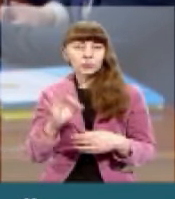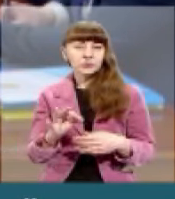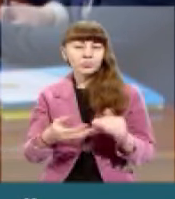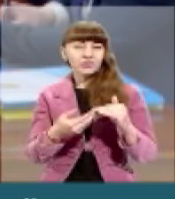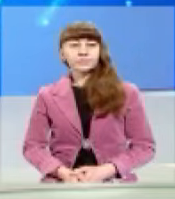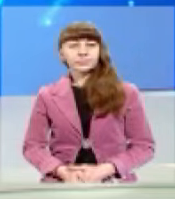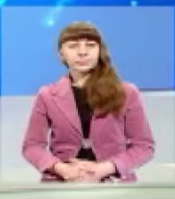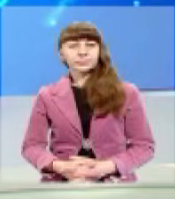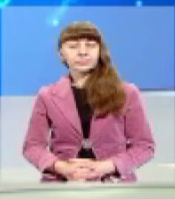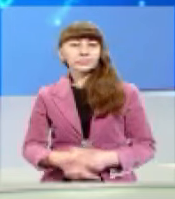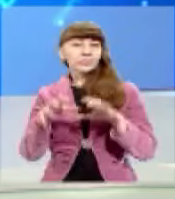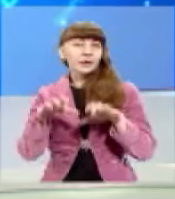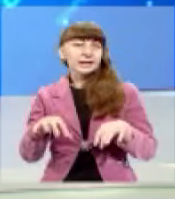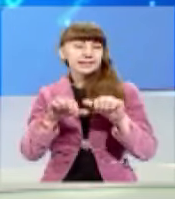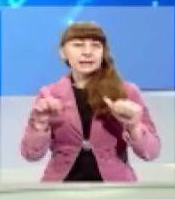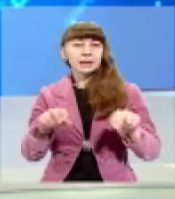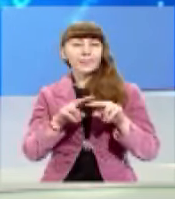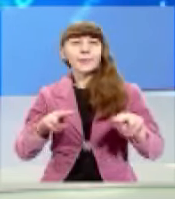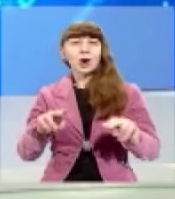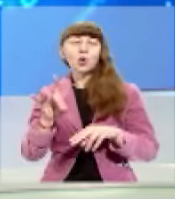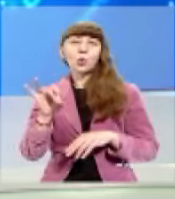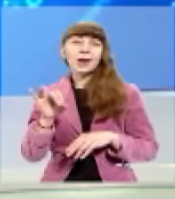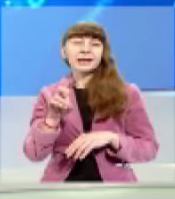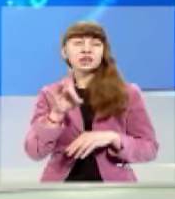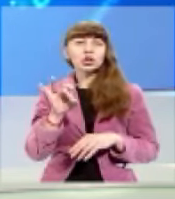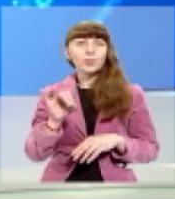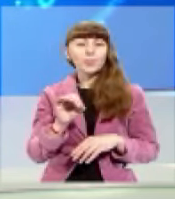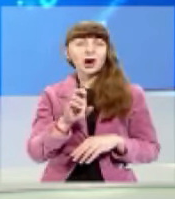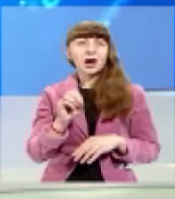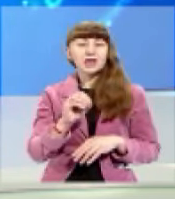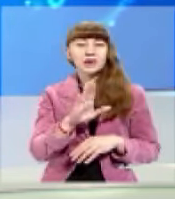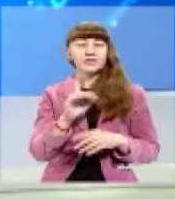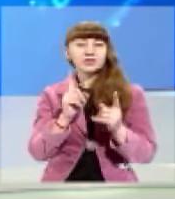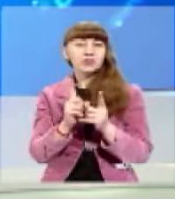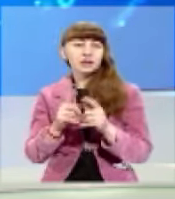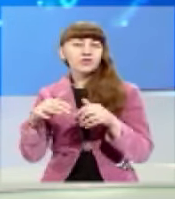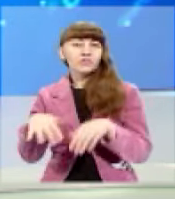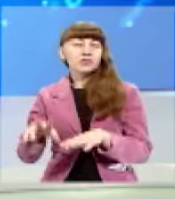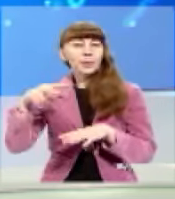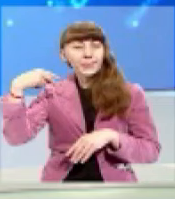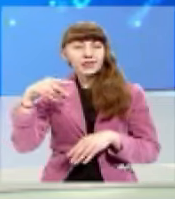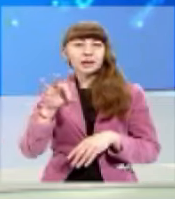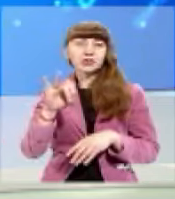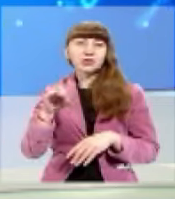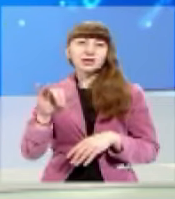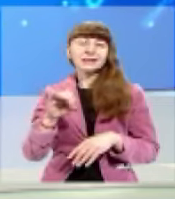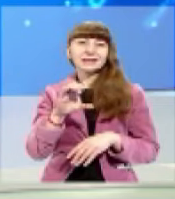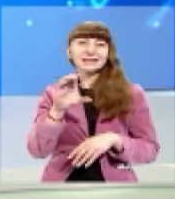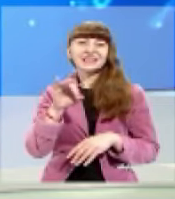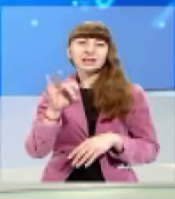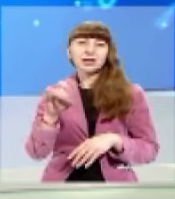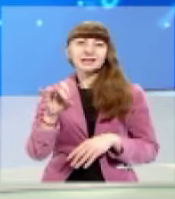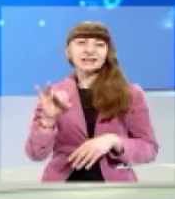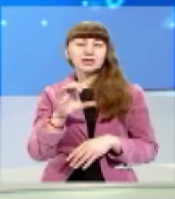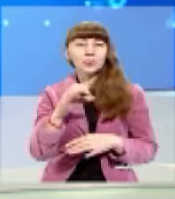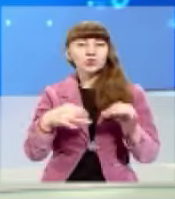привлеченных инвестиций. Председатель Сената парламента Маулен Ашимбаев встретился с вице-президентом Европейской комиссии Маргаритисом Схинасом.